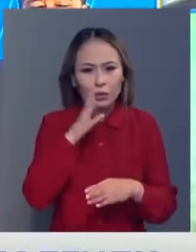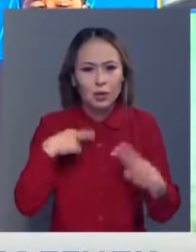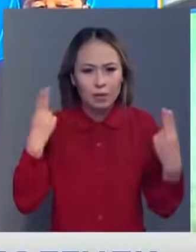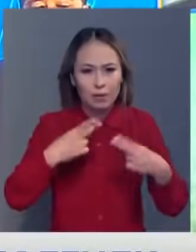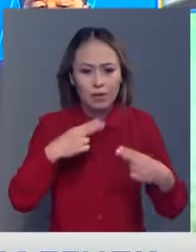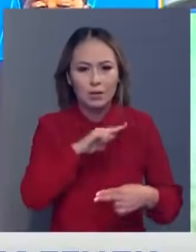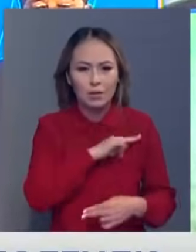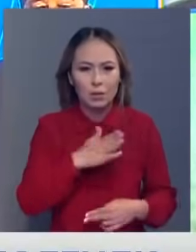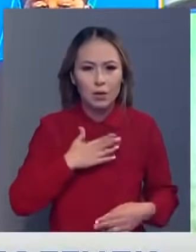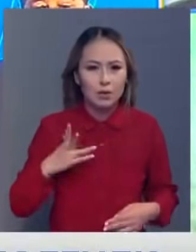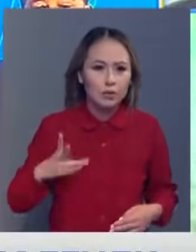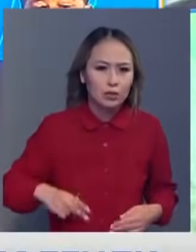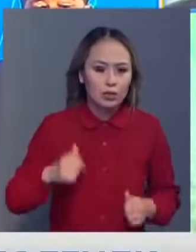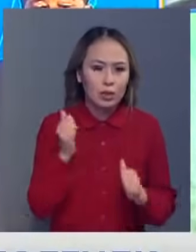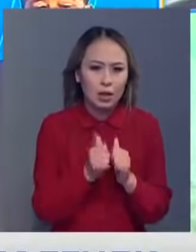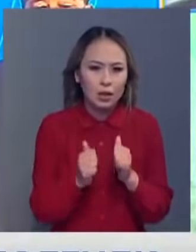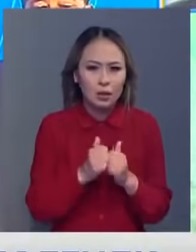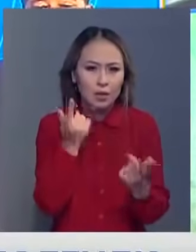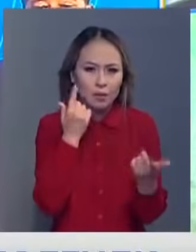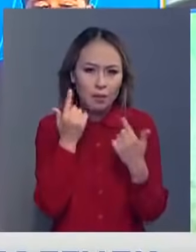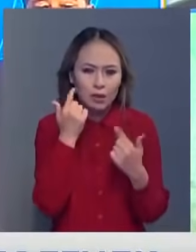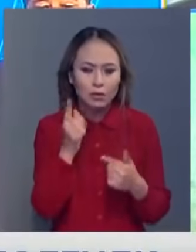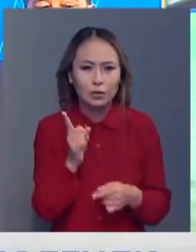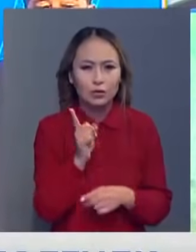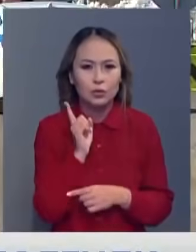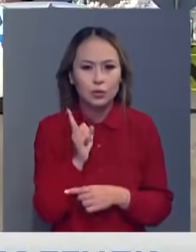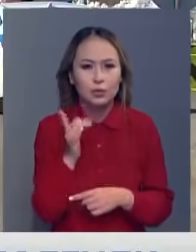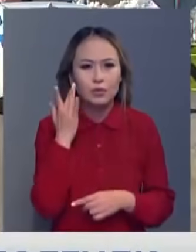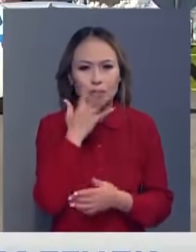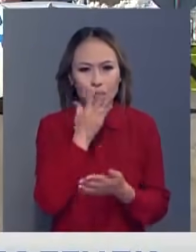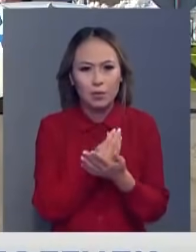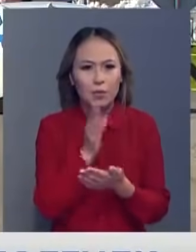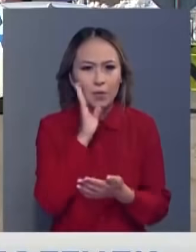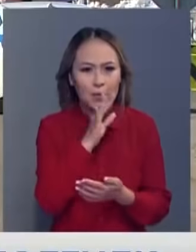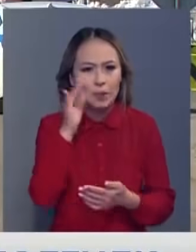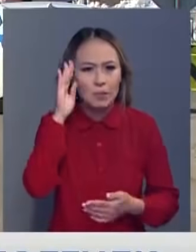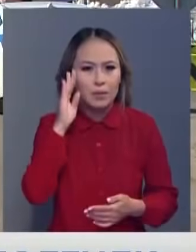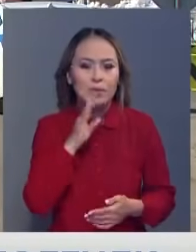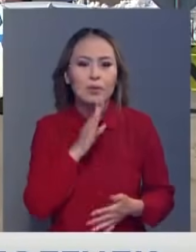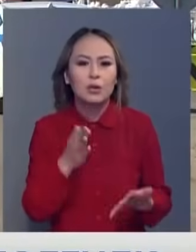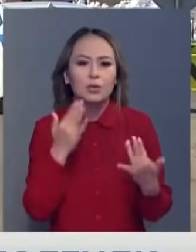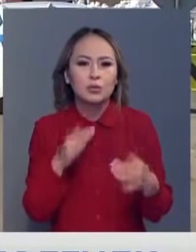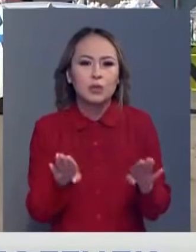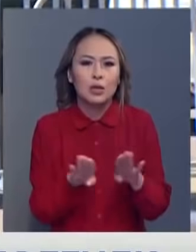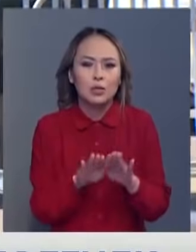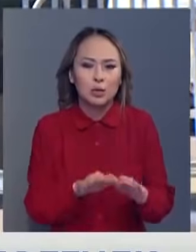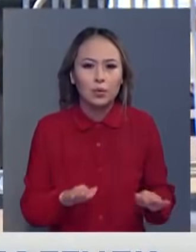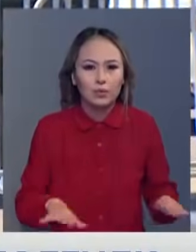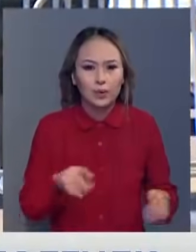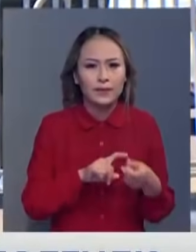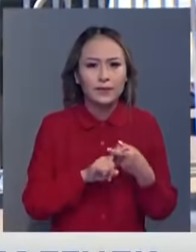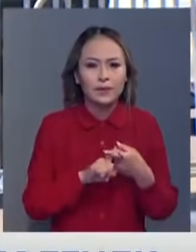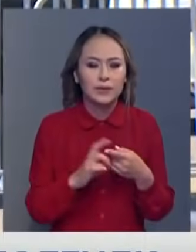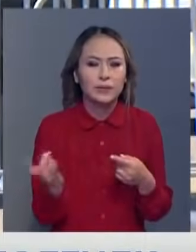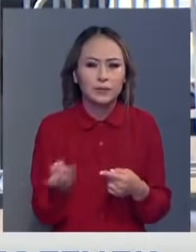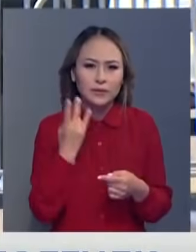Үйдегі қызым бізді іздеп күнде жылайды. Анасын қатты сағынады. Бала жанарын жәутеңдетіп қойған бұл вирус әлі